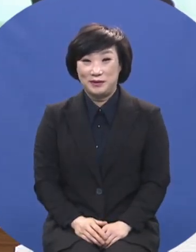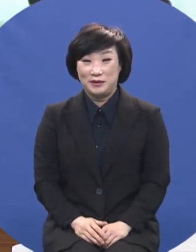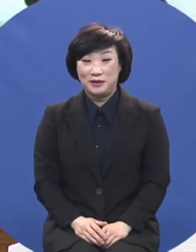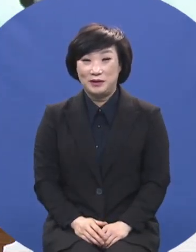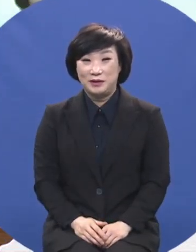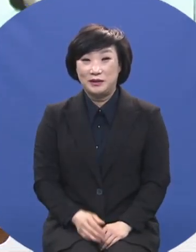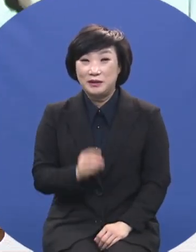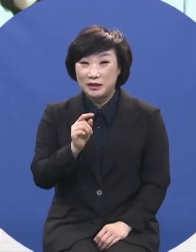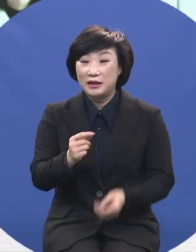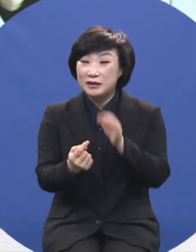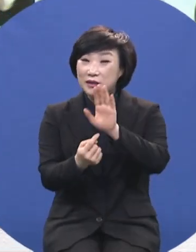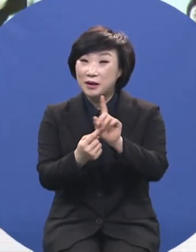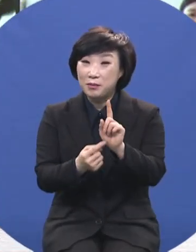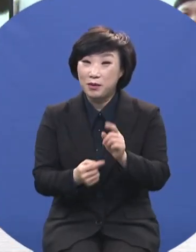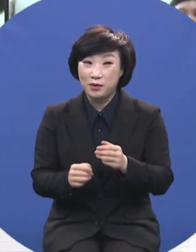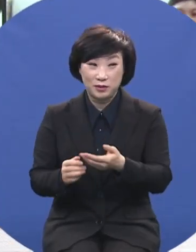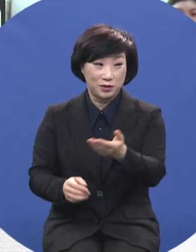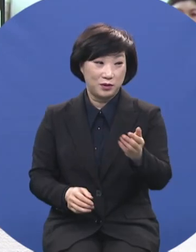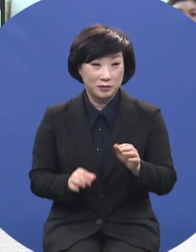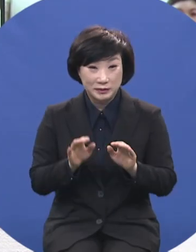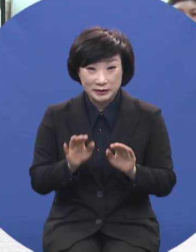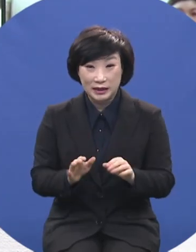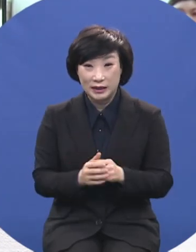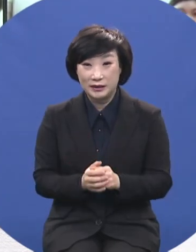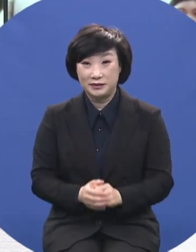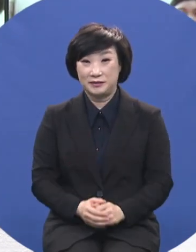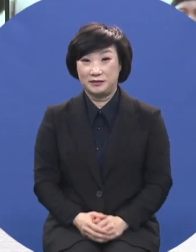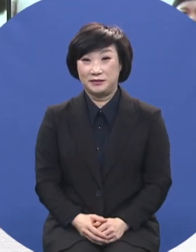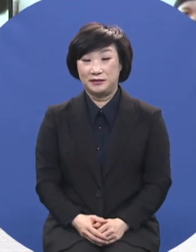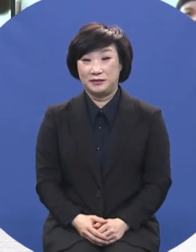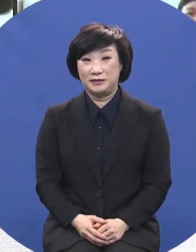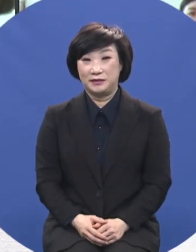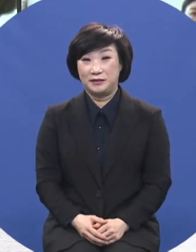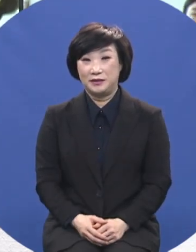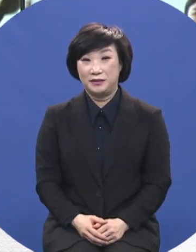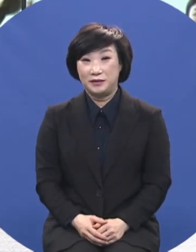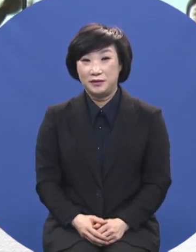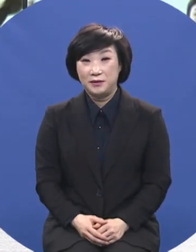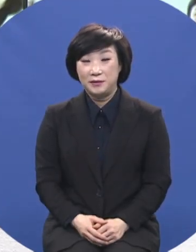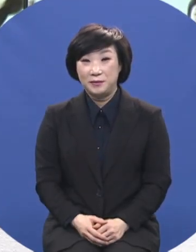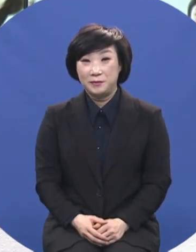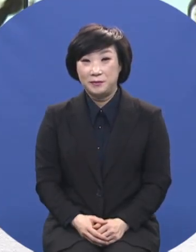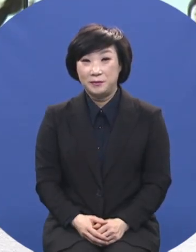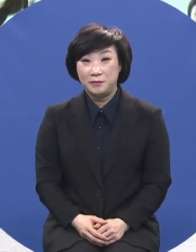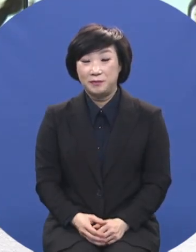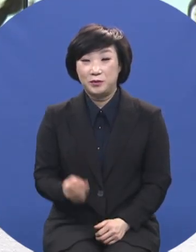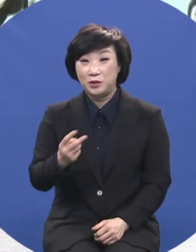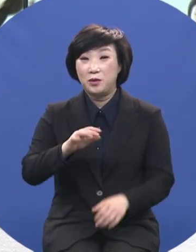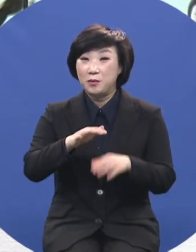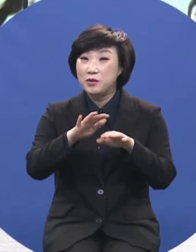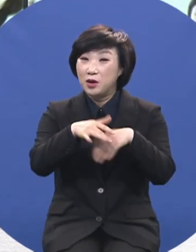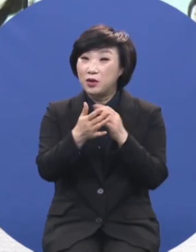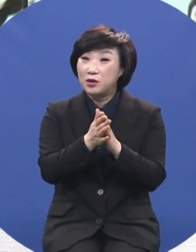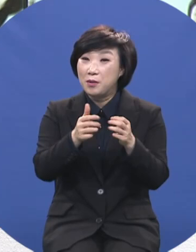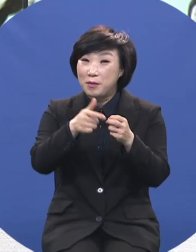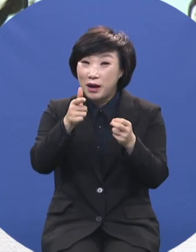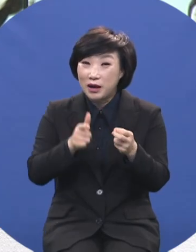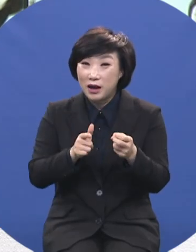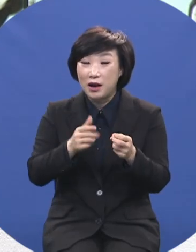뭘 말해주고 있느냐 이 말이야. 뭘 말해주고 있느냐. 응? 또 마가복음에 뭐라고